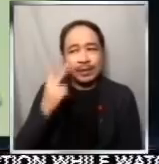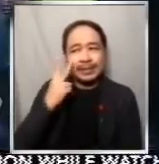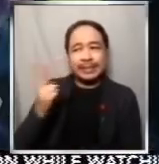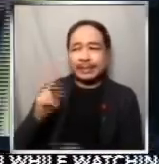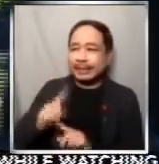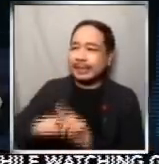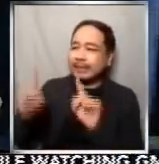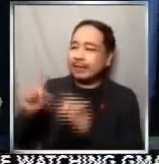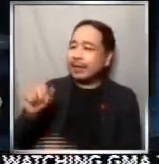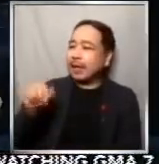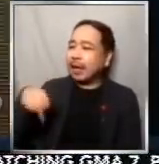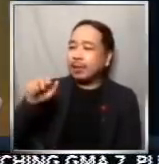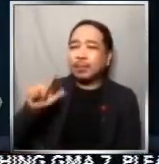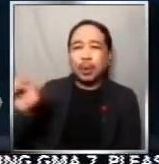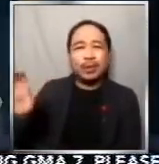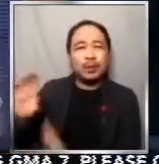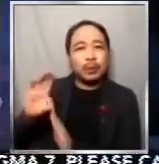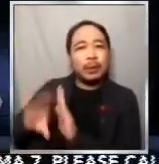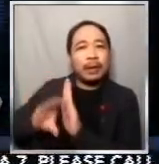Apple.